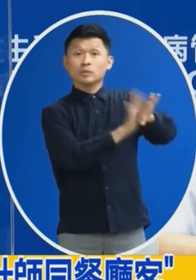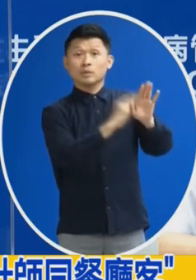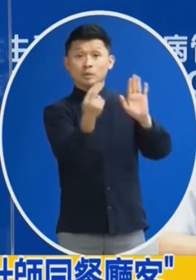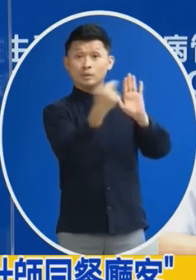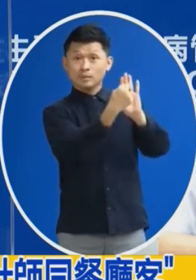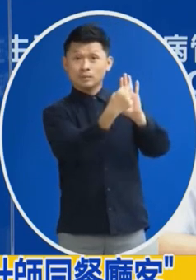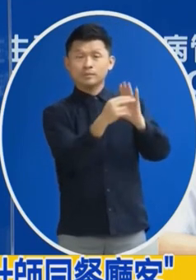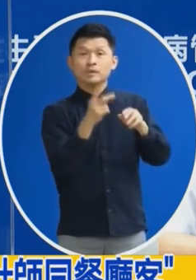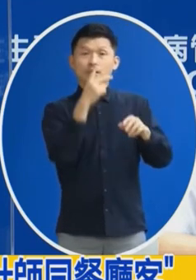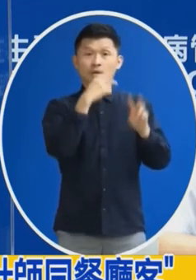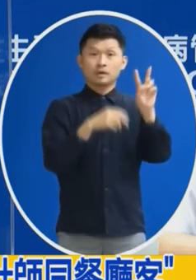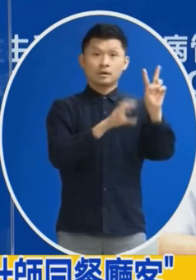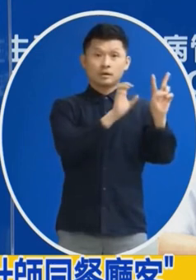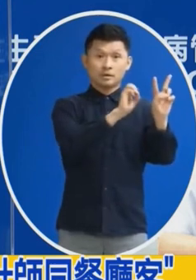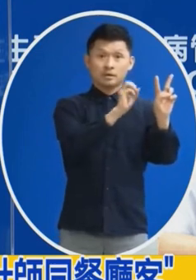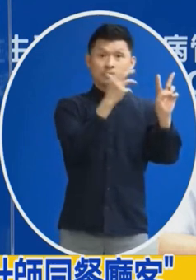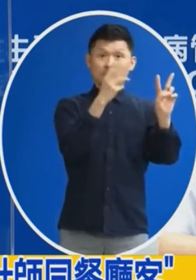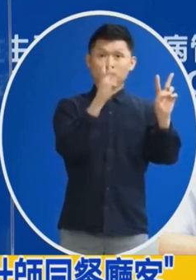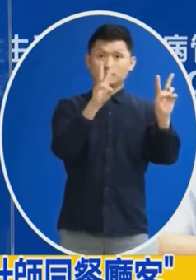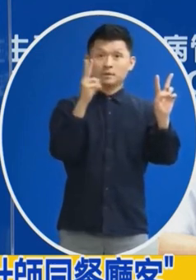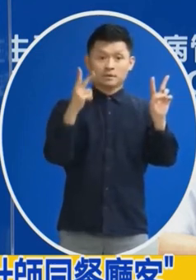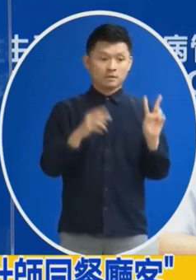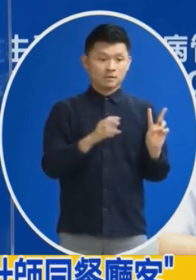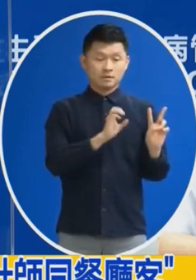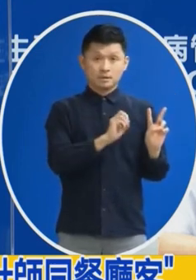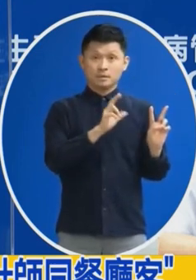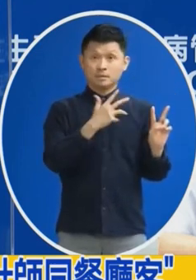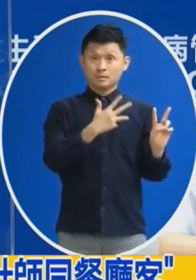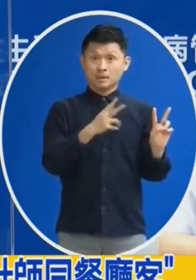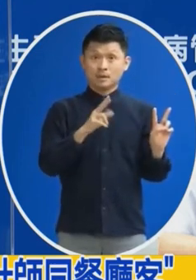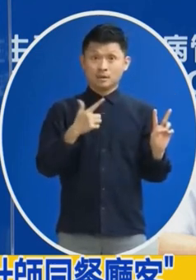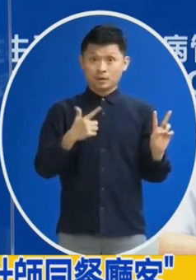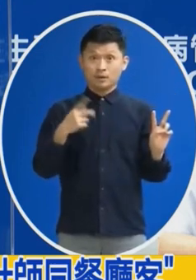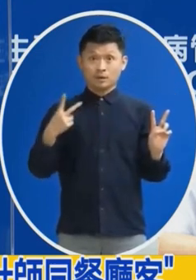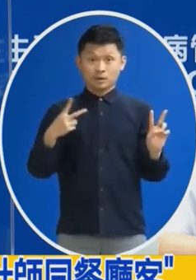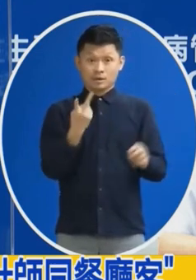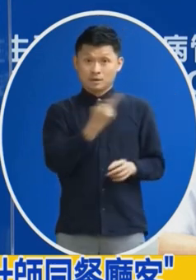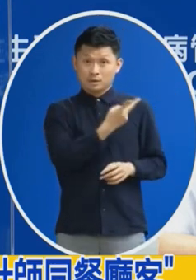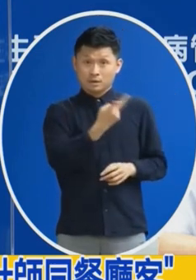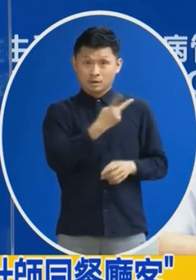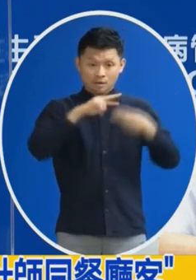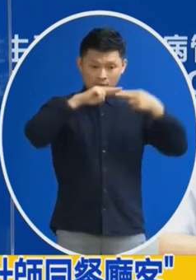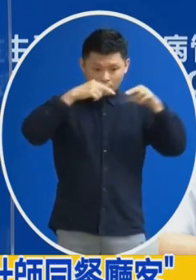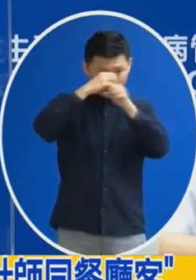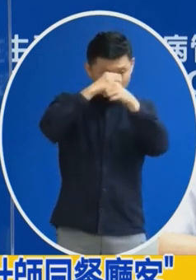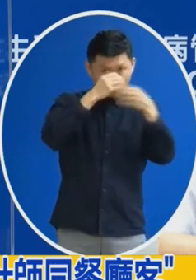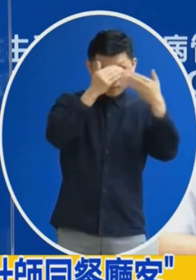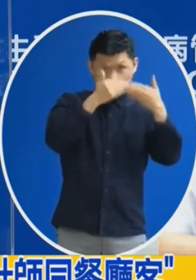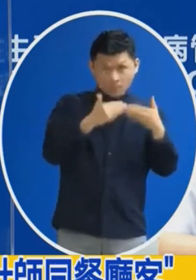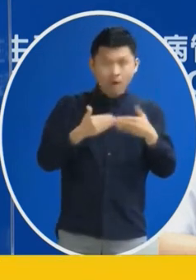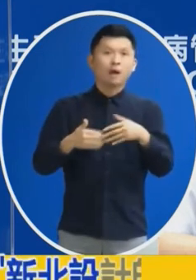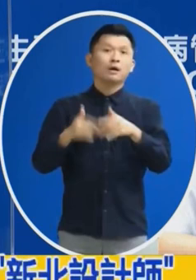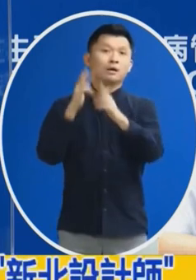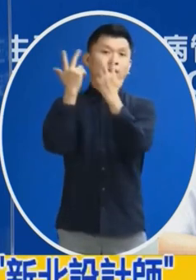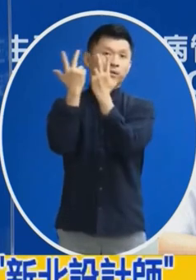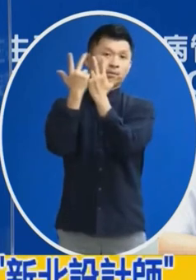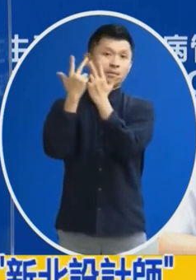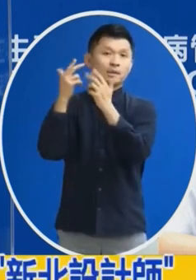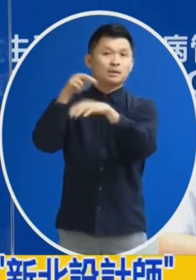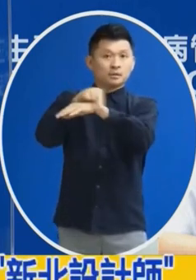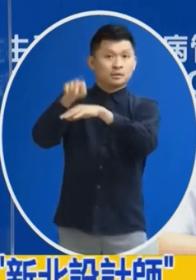到20832跟20862他们的基因定序，是跟新北市这位设计